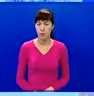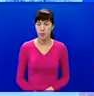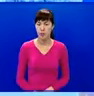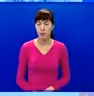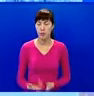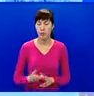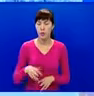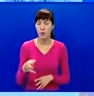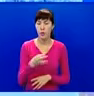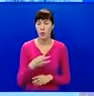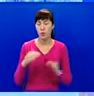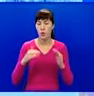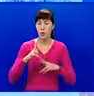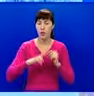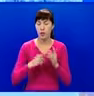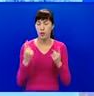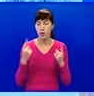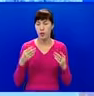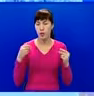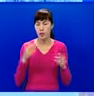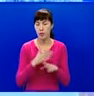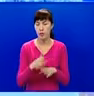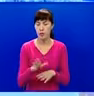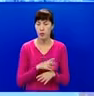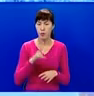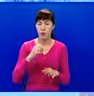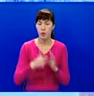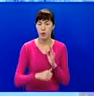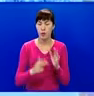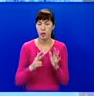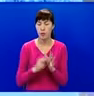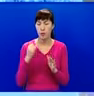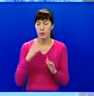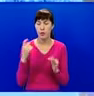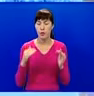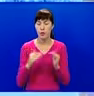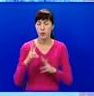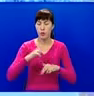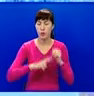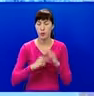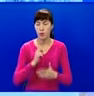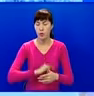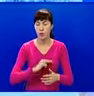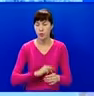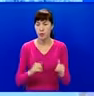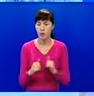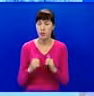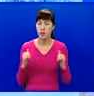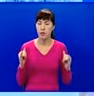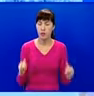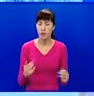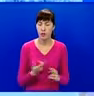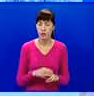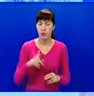Биыл өңірде тұрғын үй құрылысына қомақты қаржы бөлініп отыр. 268 көпқабатты үйді соғу жұмыстары қарқынды жүргізілуде.